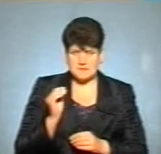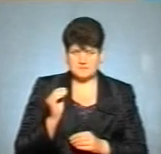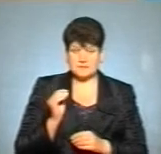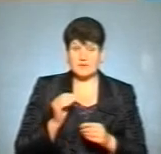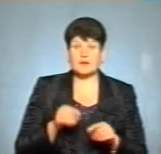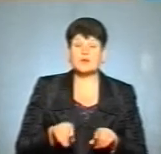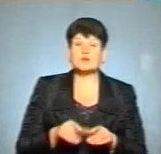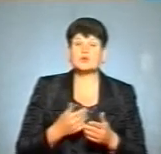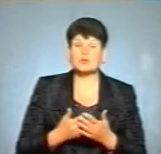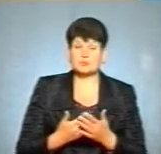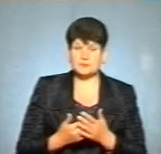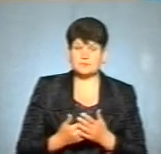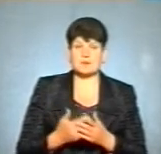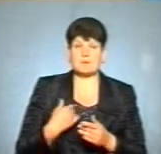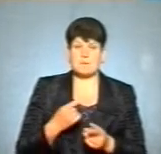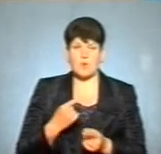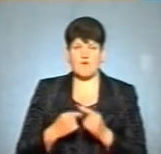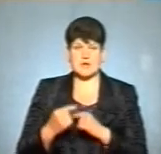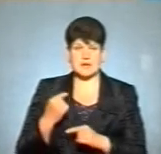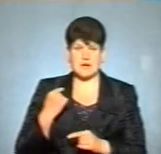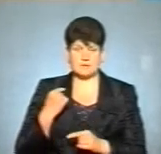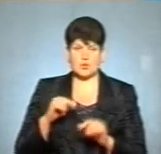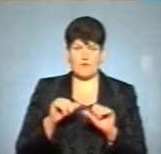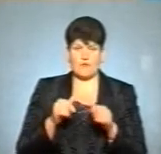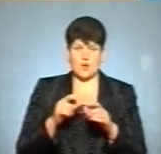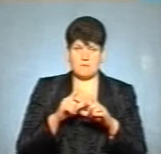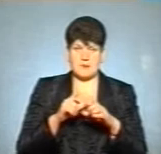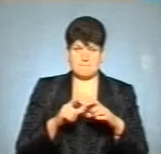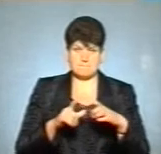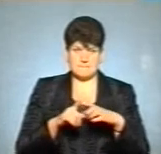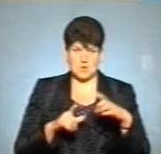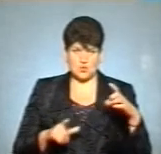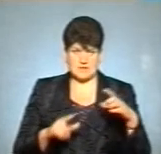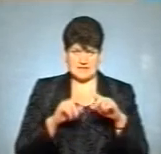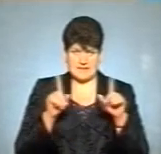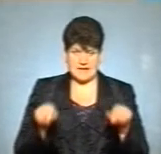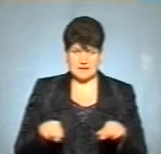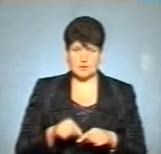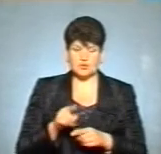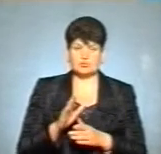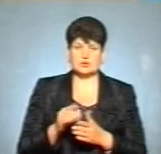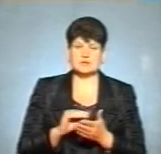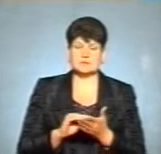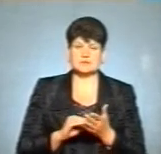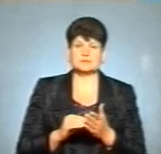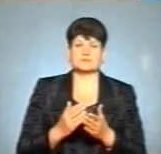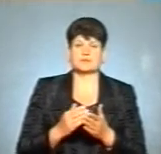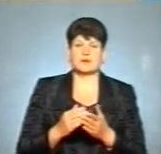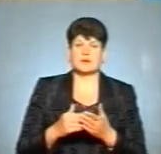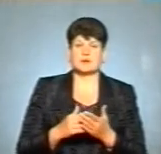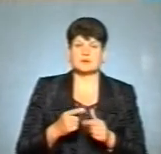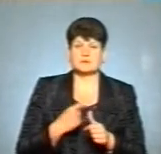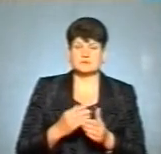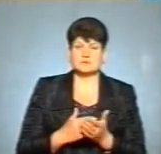тобто, значить, якщо вертаємося до форми бюлетеня, він буде, в ньому буде зазначатися назви політичних партій,